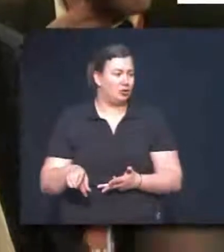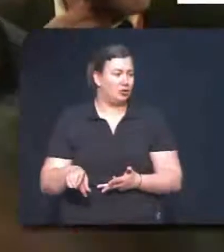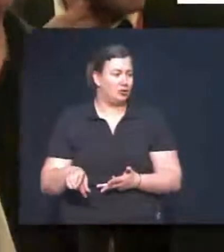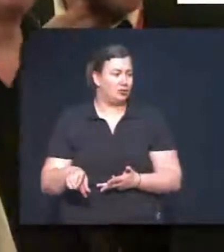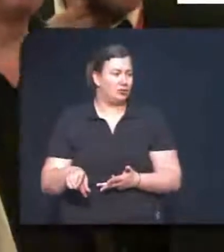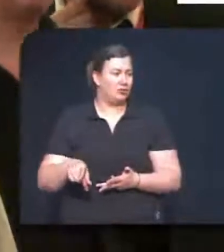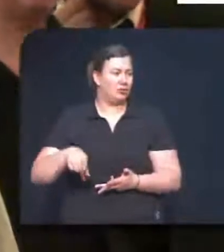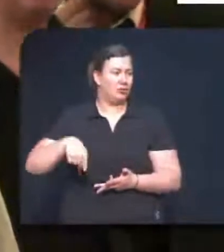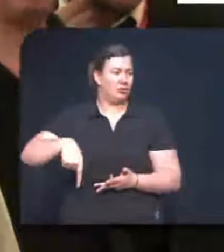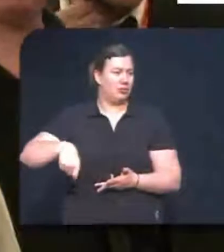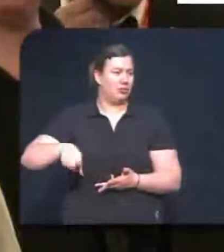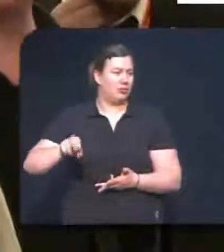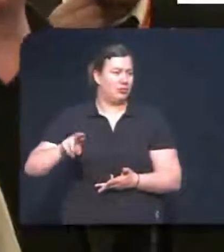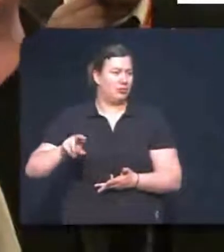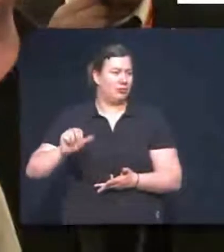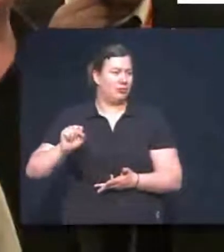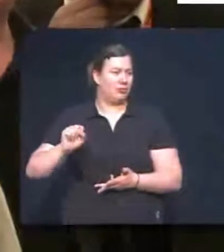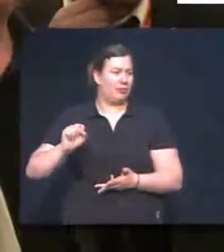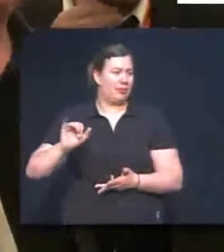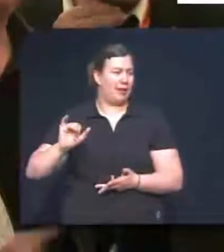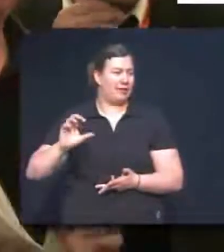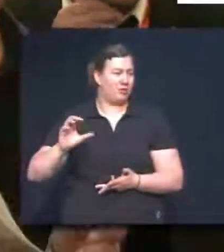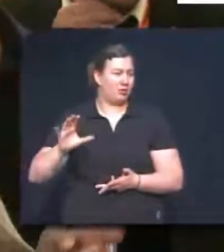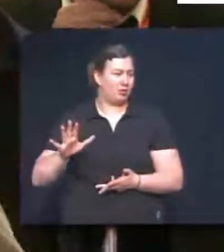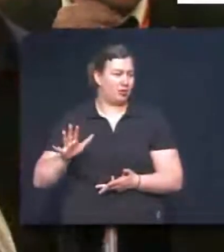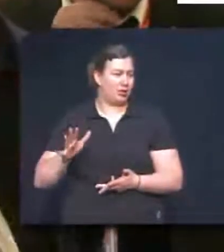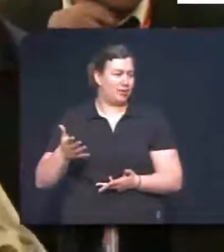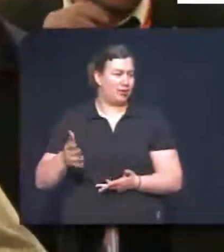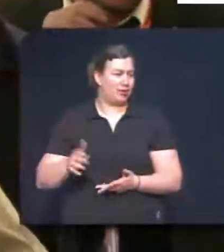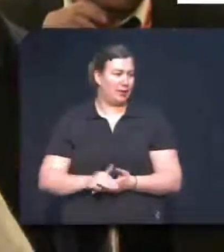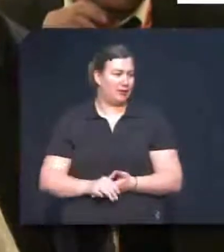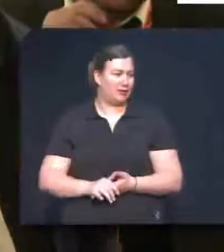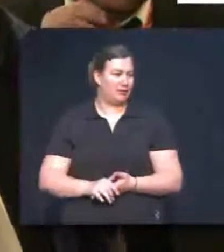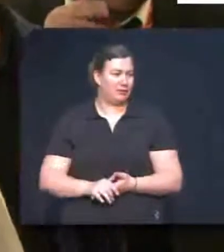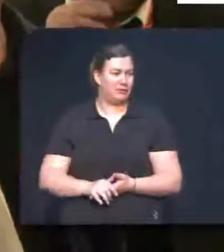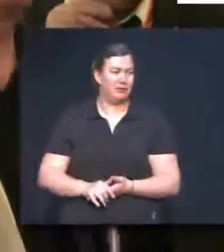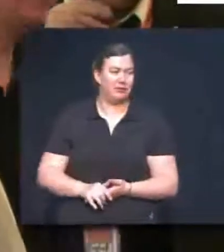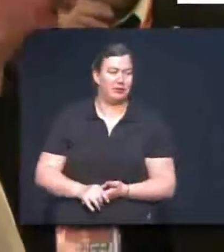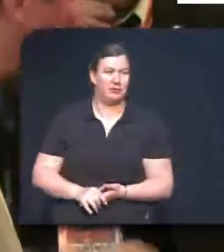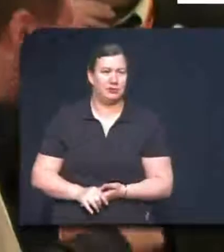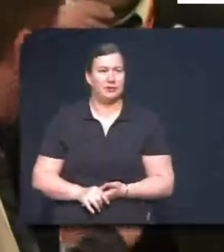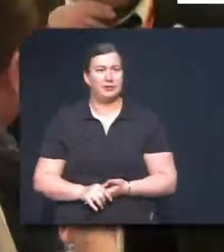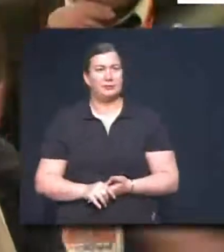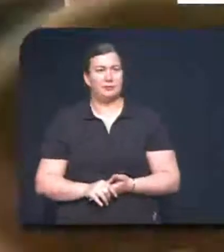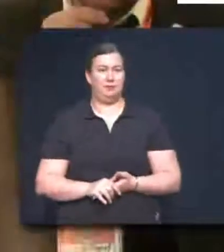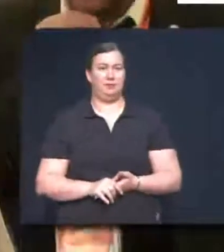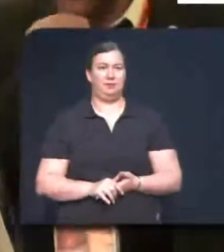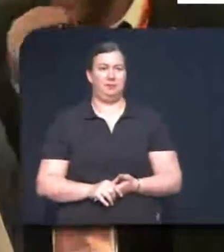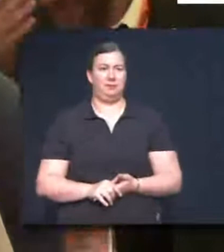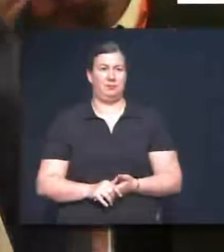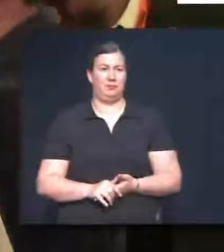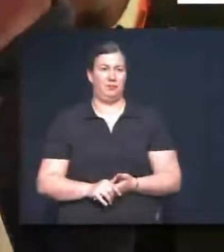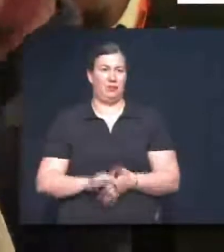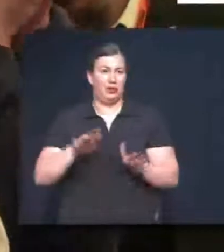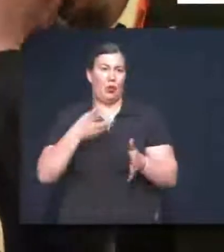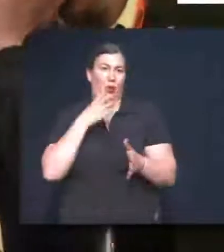so danke schön da steht Nazi beim contra das ist übrigens